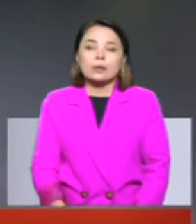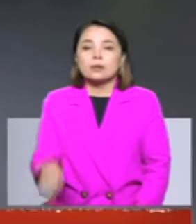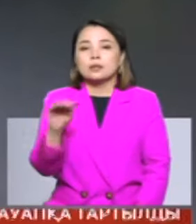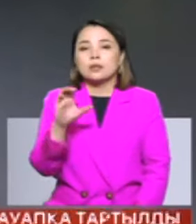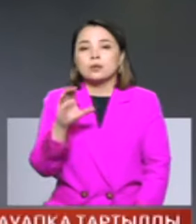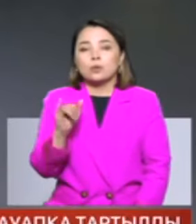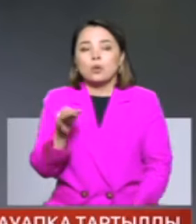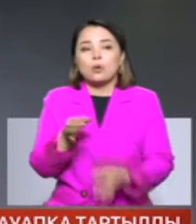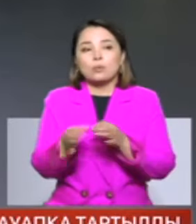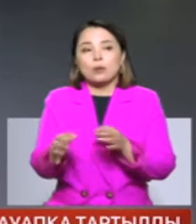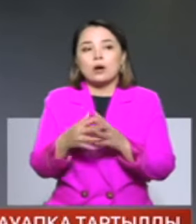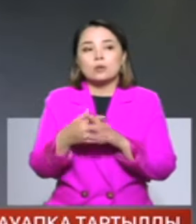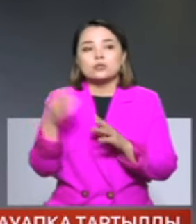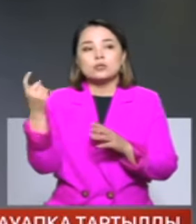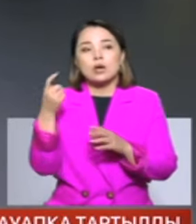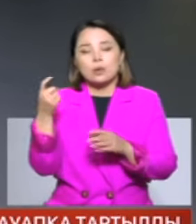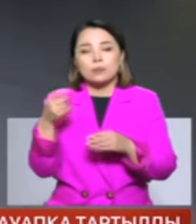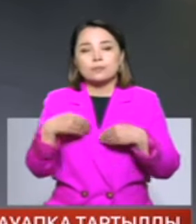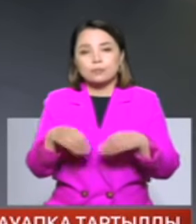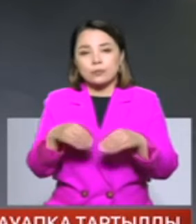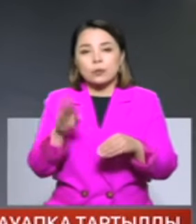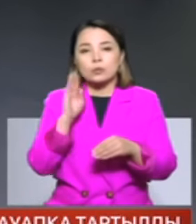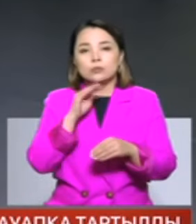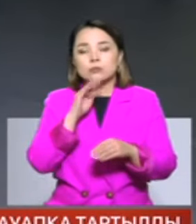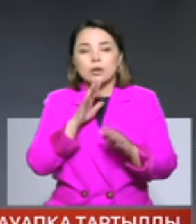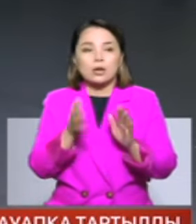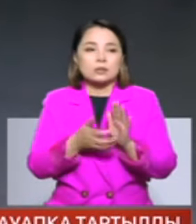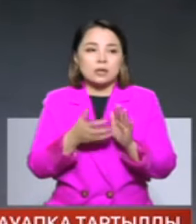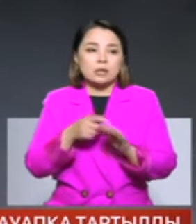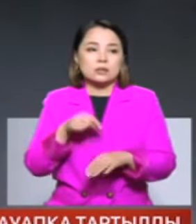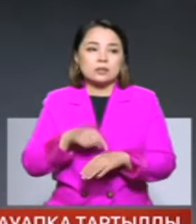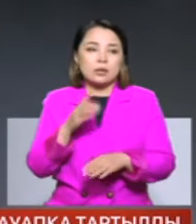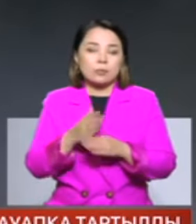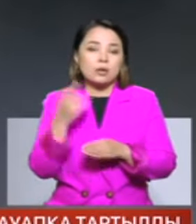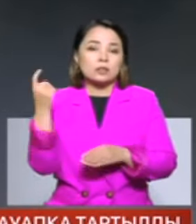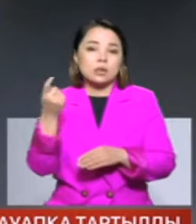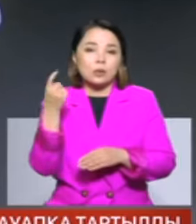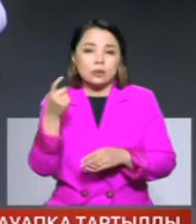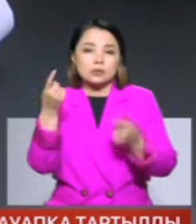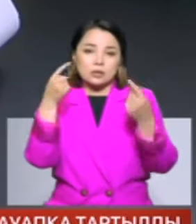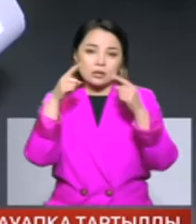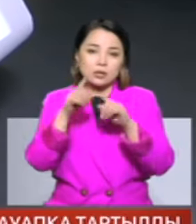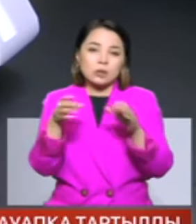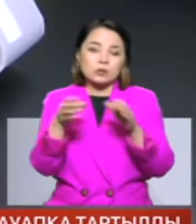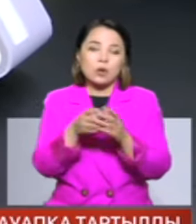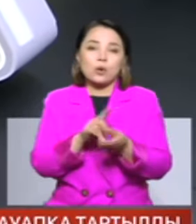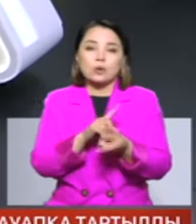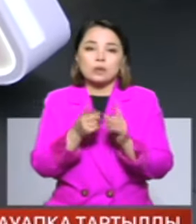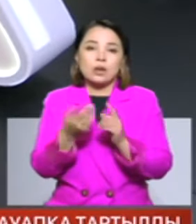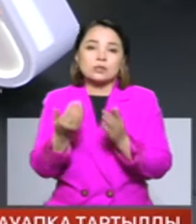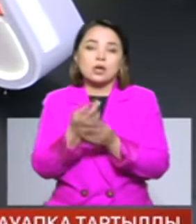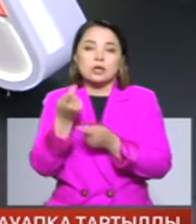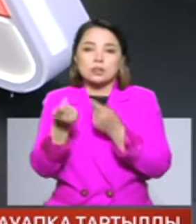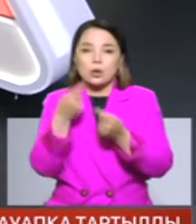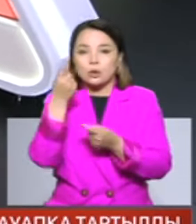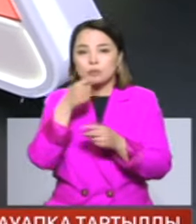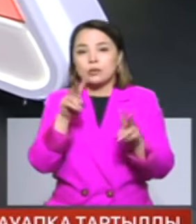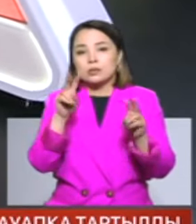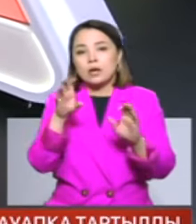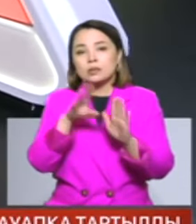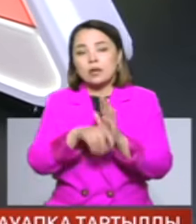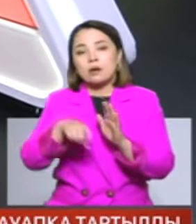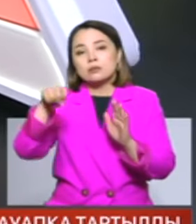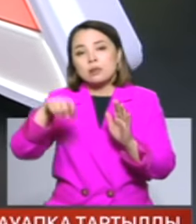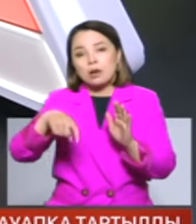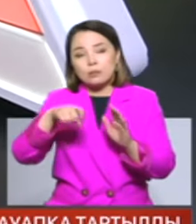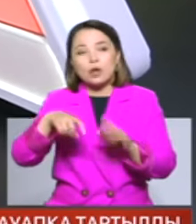Жетісу облысының ауыл шаруашылық алқаптарында су тапшылығы сезіліп келеді. Сондықтан шаруалар тың технологияларға көшіп, жаңа дақыл түрлерін енгізіп,